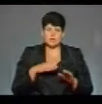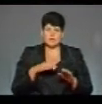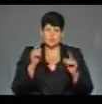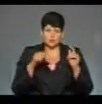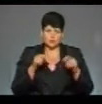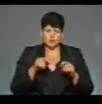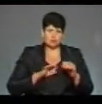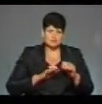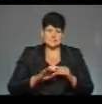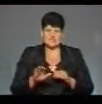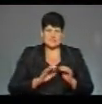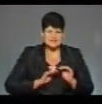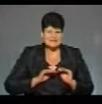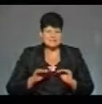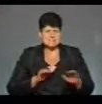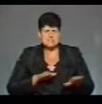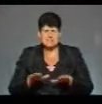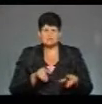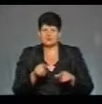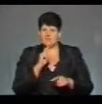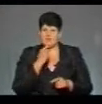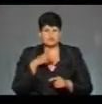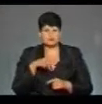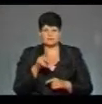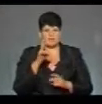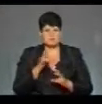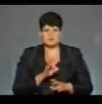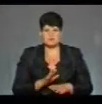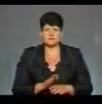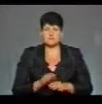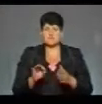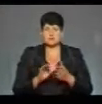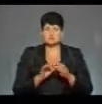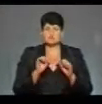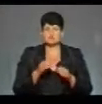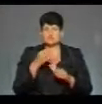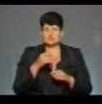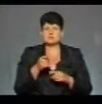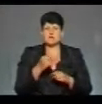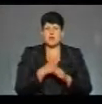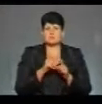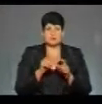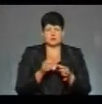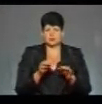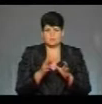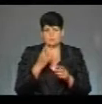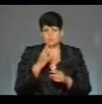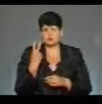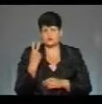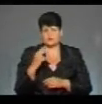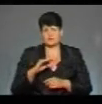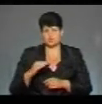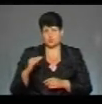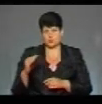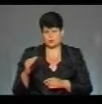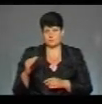і це буде дуже важко піднятися і дуже небезпечно. Одразу можна сказати, що ця аптека недоступна. Ми бачимо 2 сходинки.